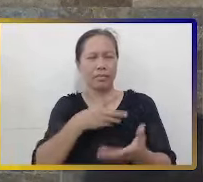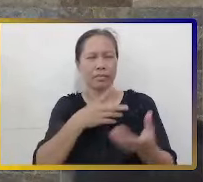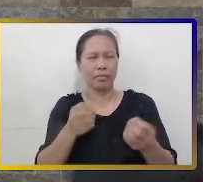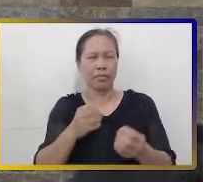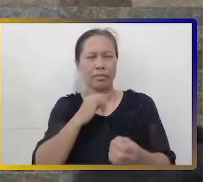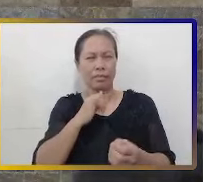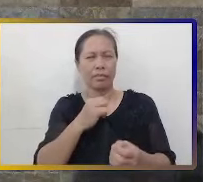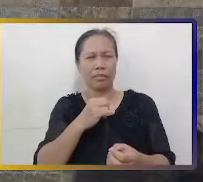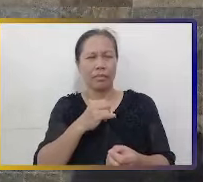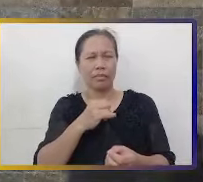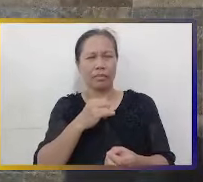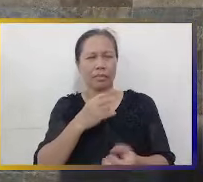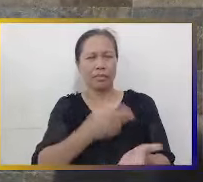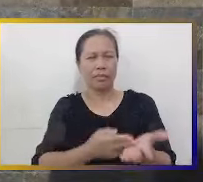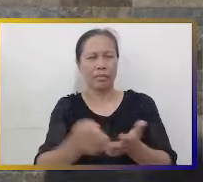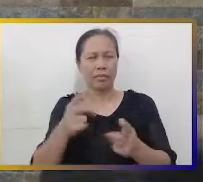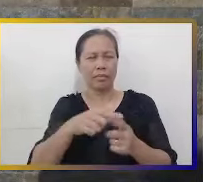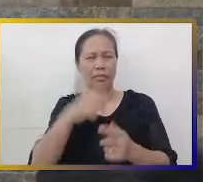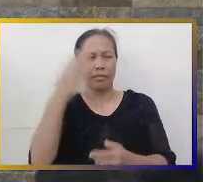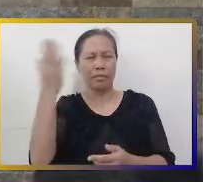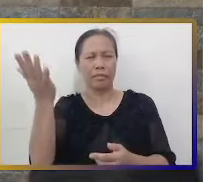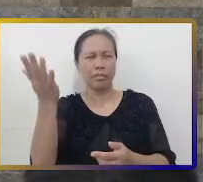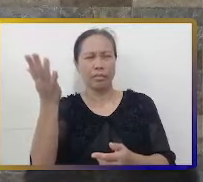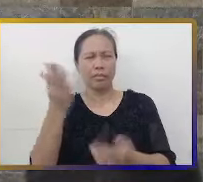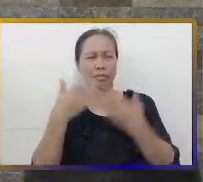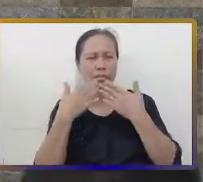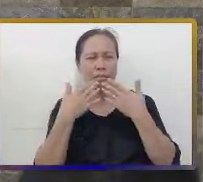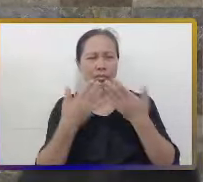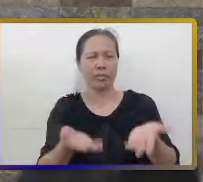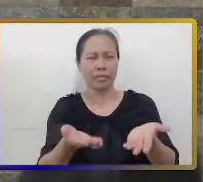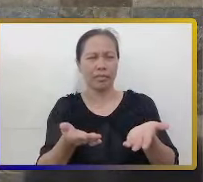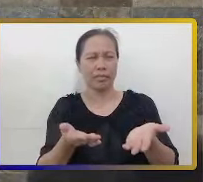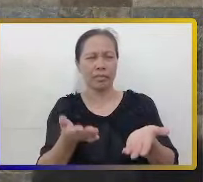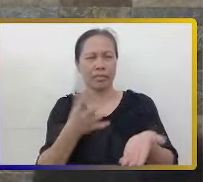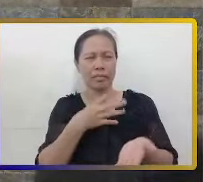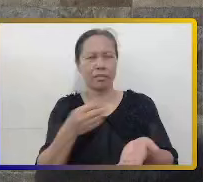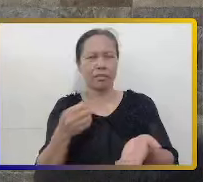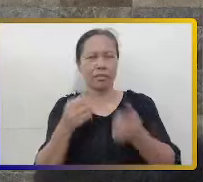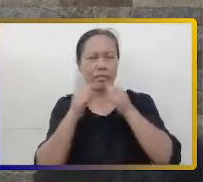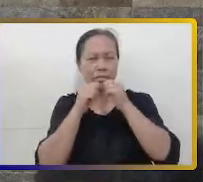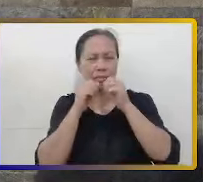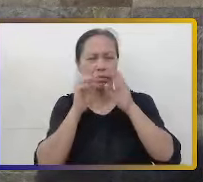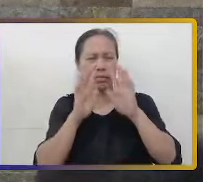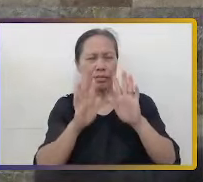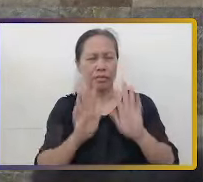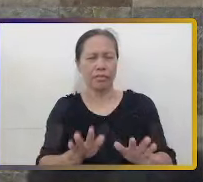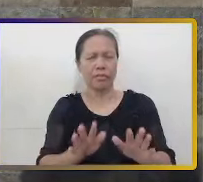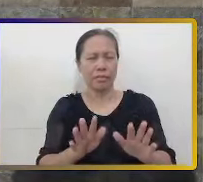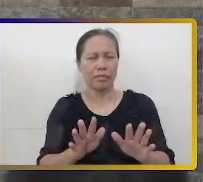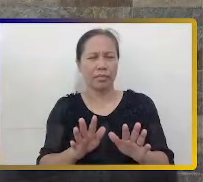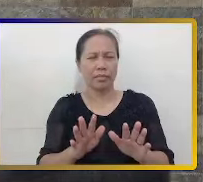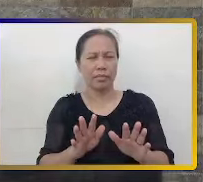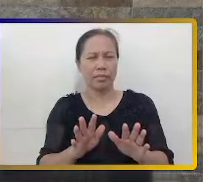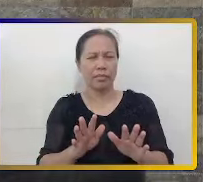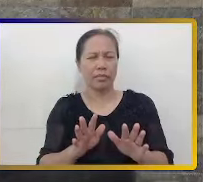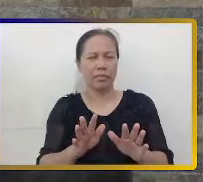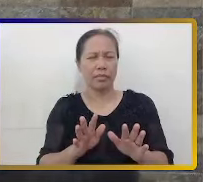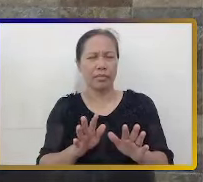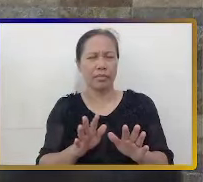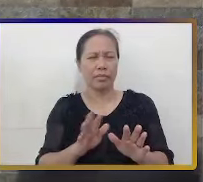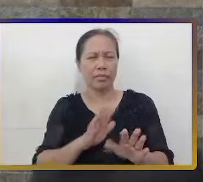sa inyong harapan Salamat po at Pagpalain niyo po Panginoon